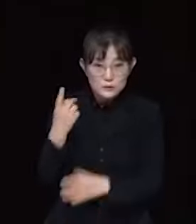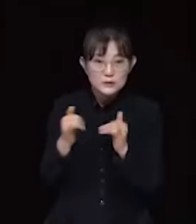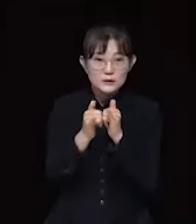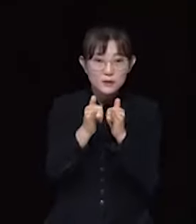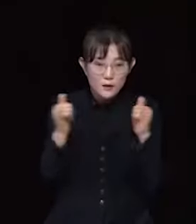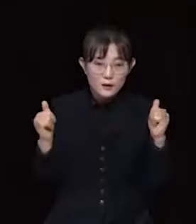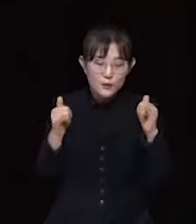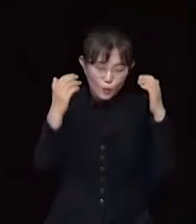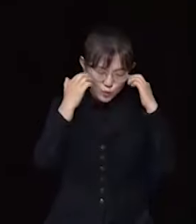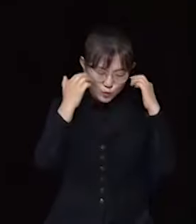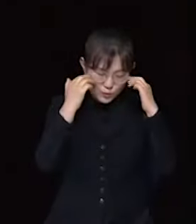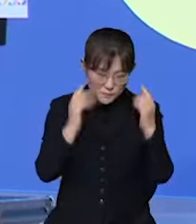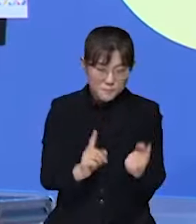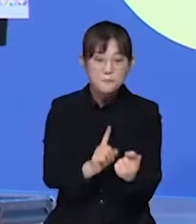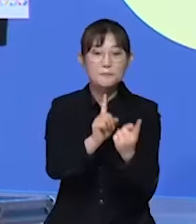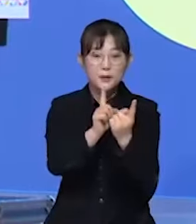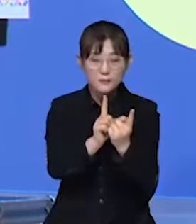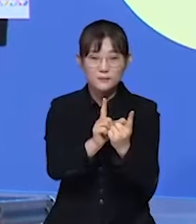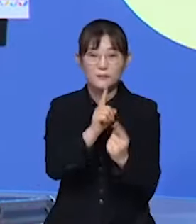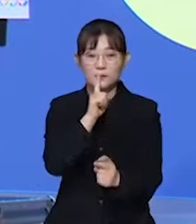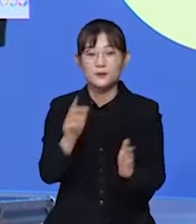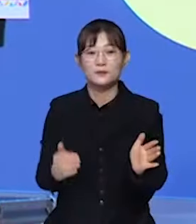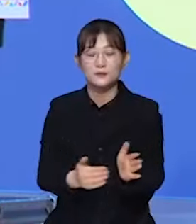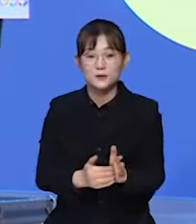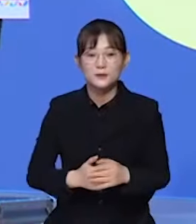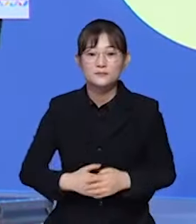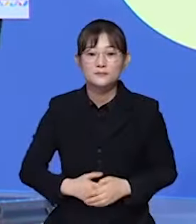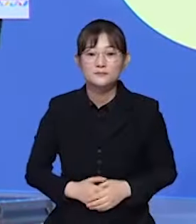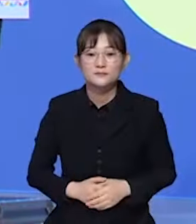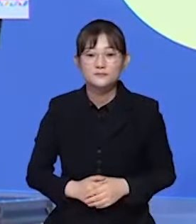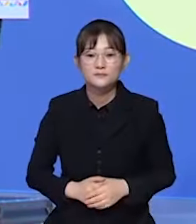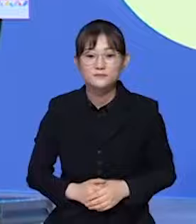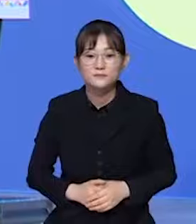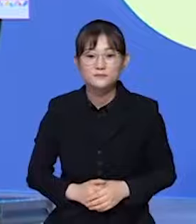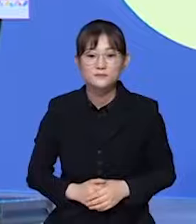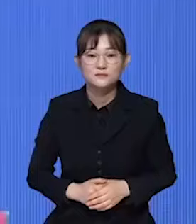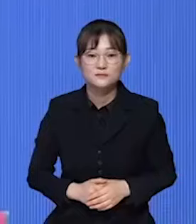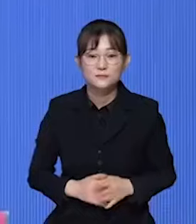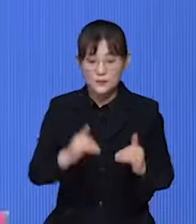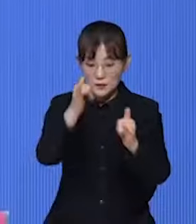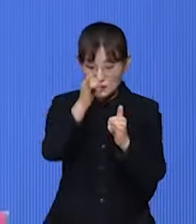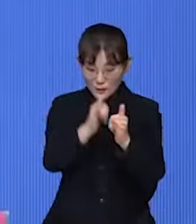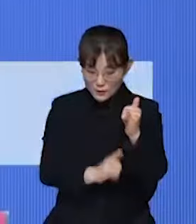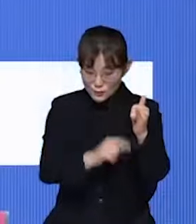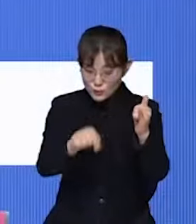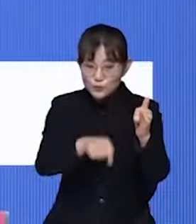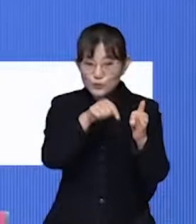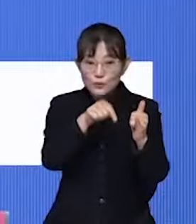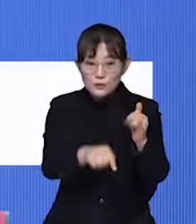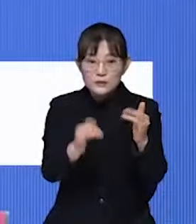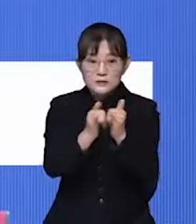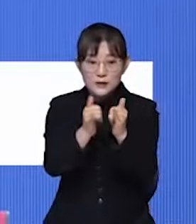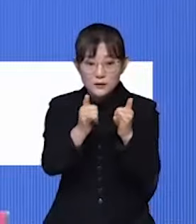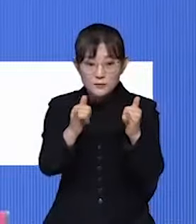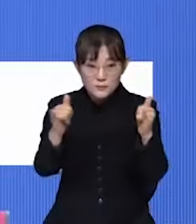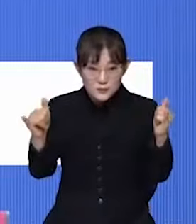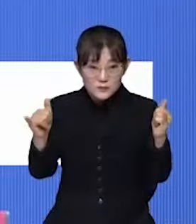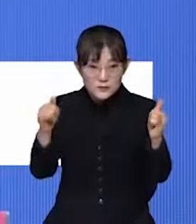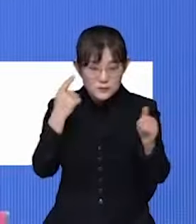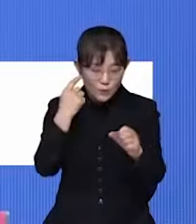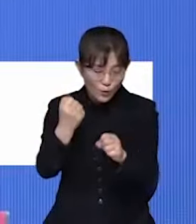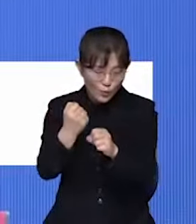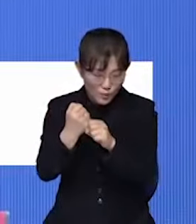고통을 마주하는 하나의 과정이라고 말합니다. 역사 속에 있는 인간을 들여다본다는 그런